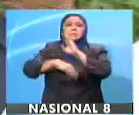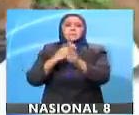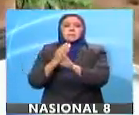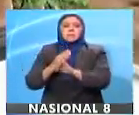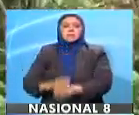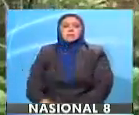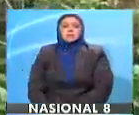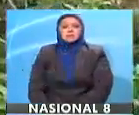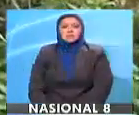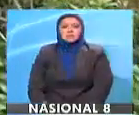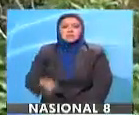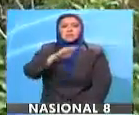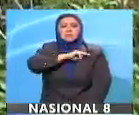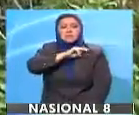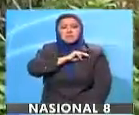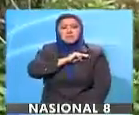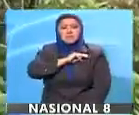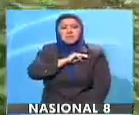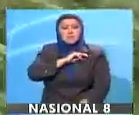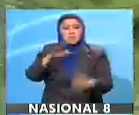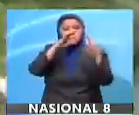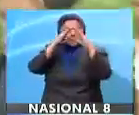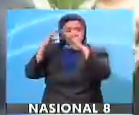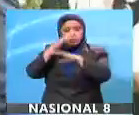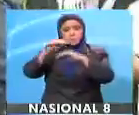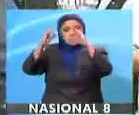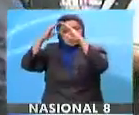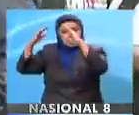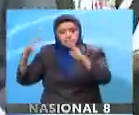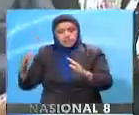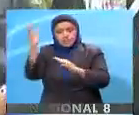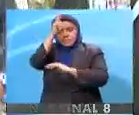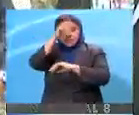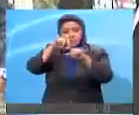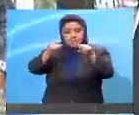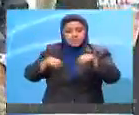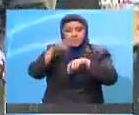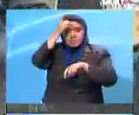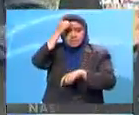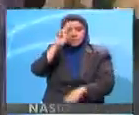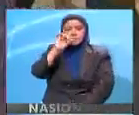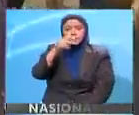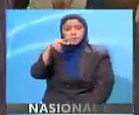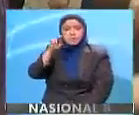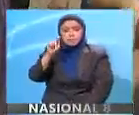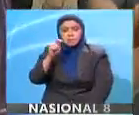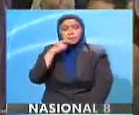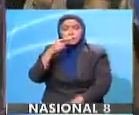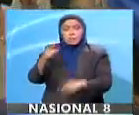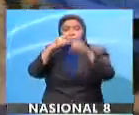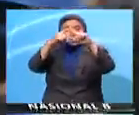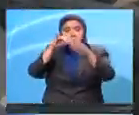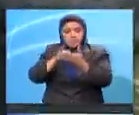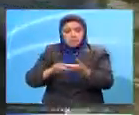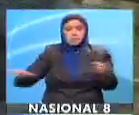bumi menurut menteri kesejahteraan Bandar Perumahan dan kerajaan tempatan Datuk Abdul Rahman Dahlan dewan itu juga akan dilengkapi